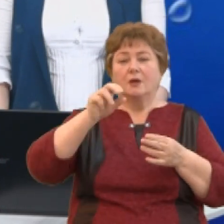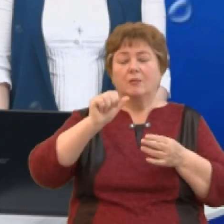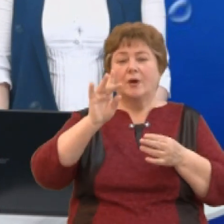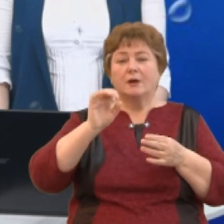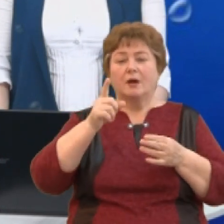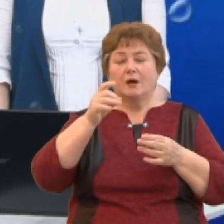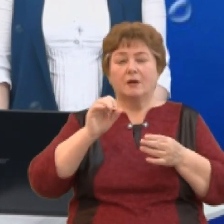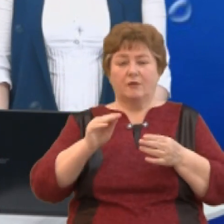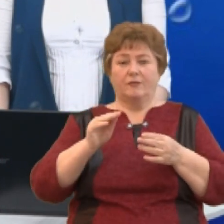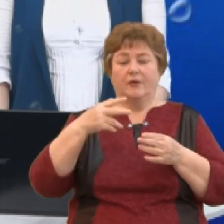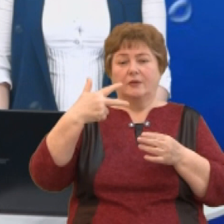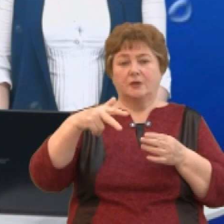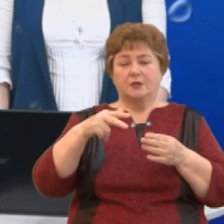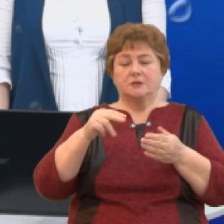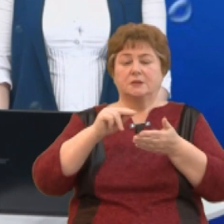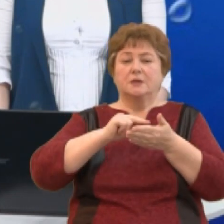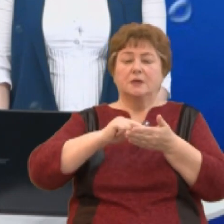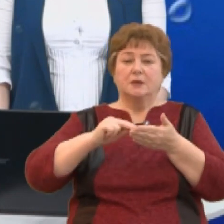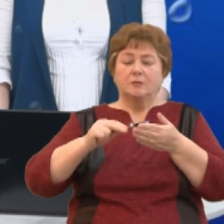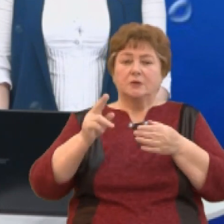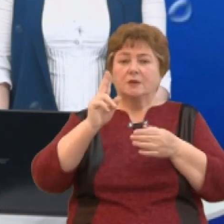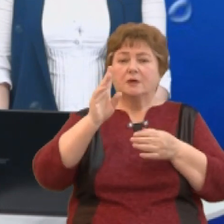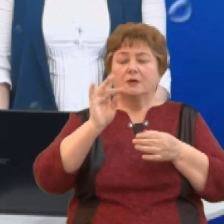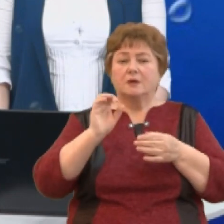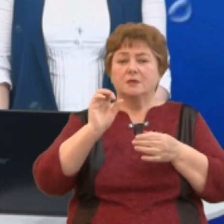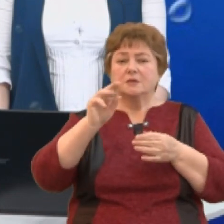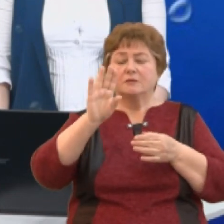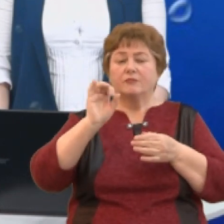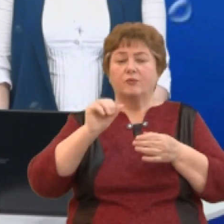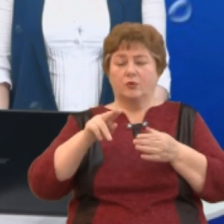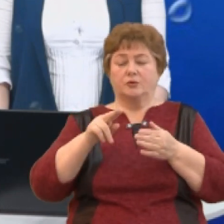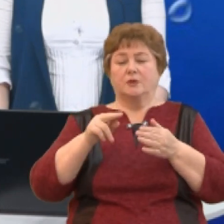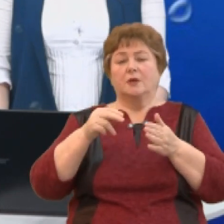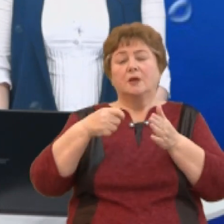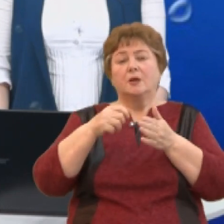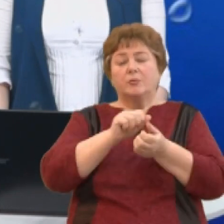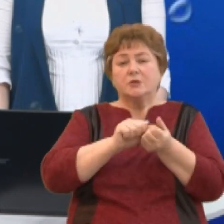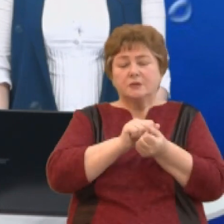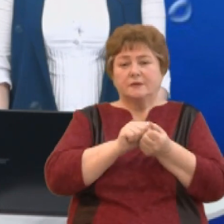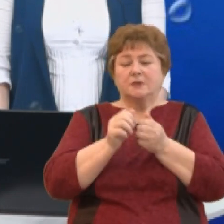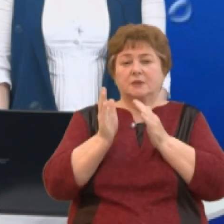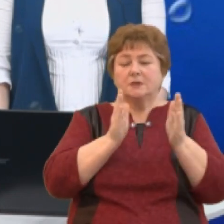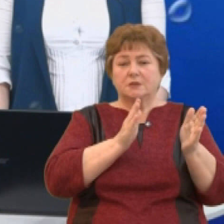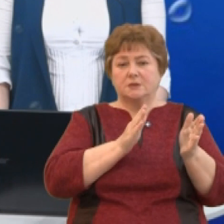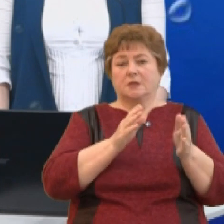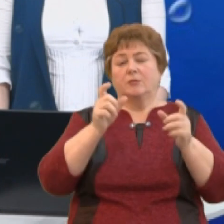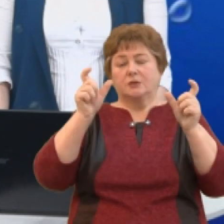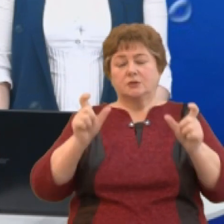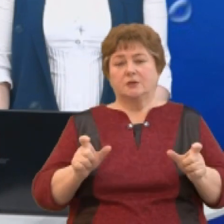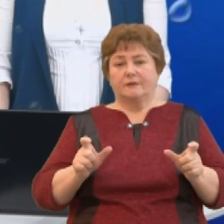30 и составите кроссворд на тему «Пищеварительная